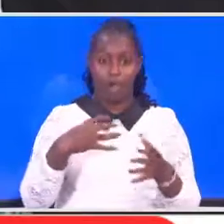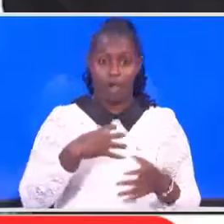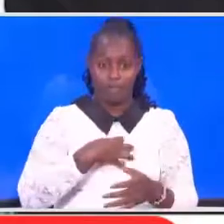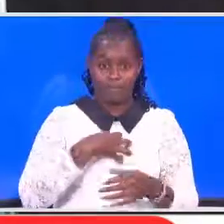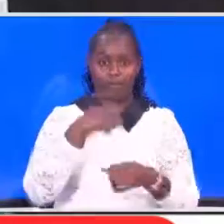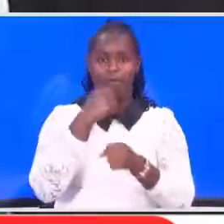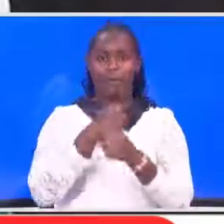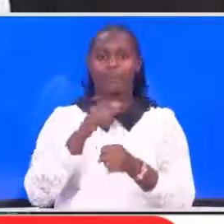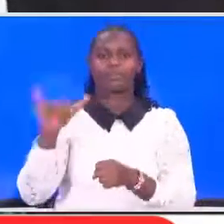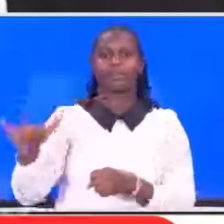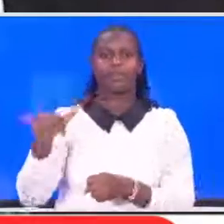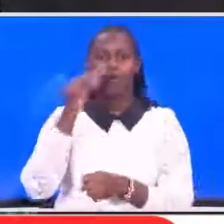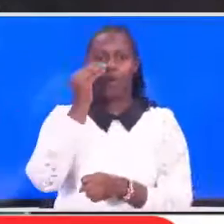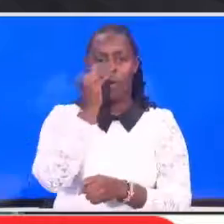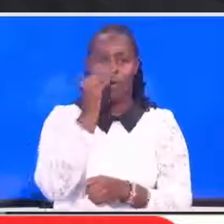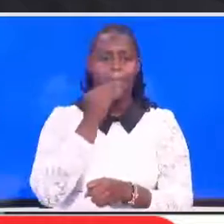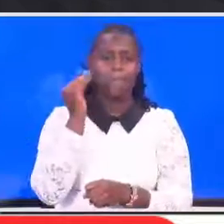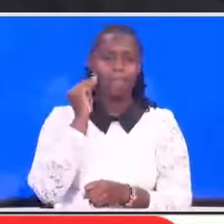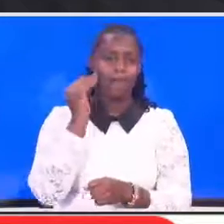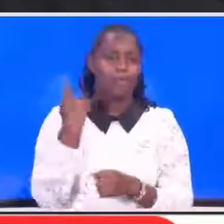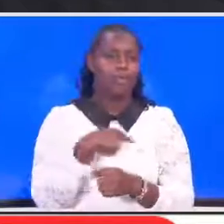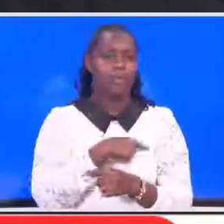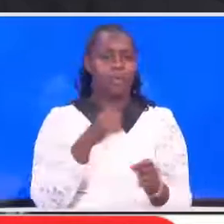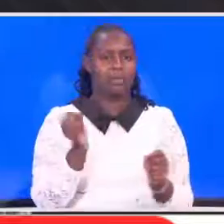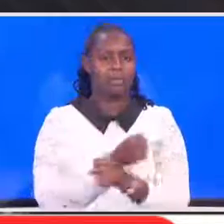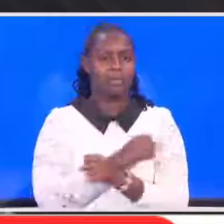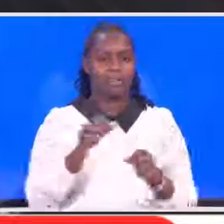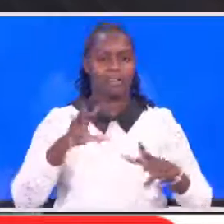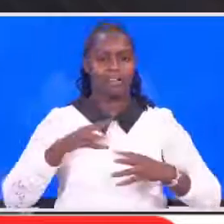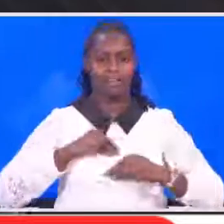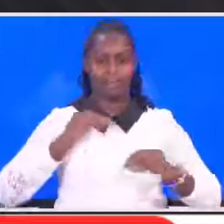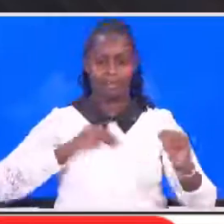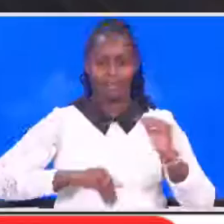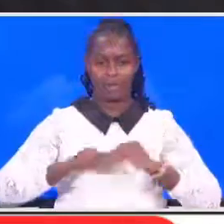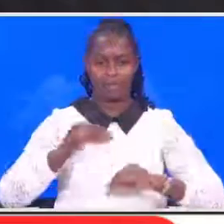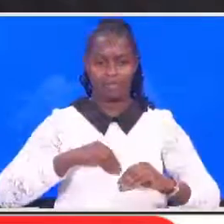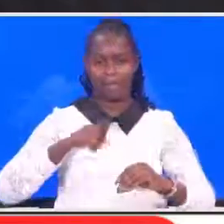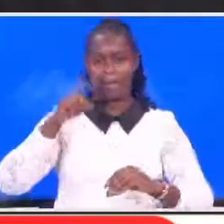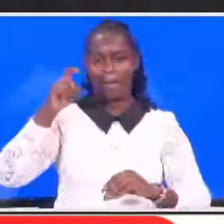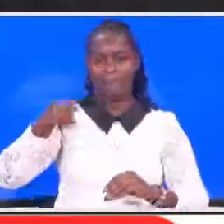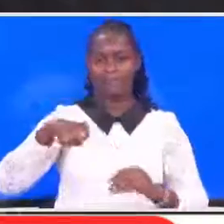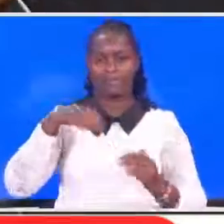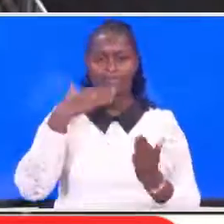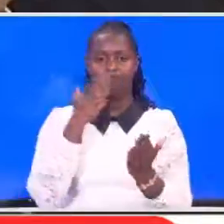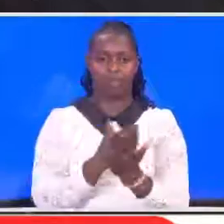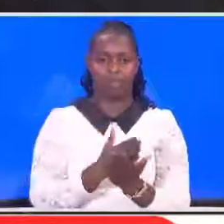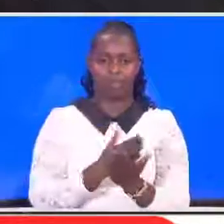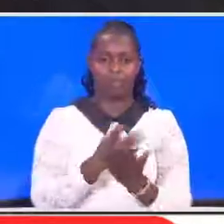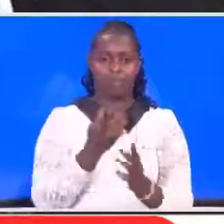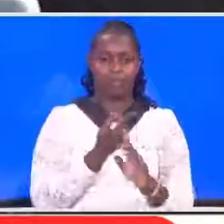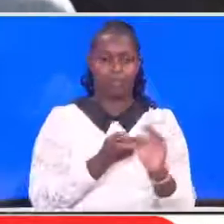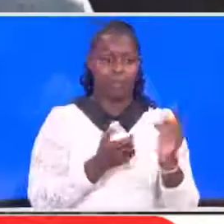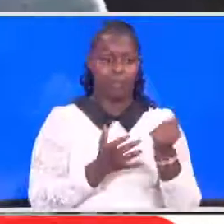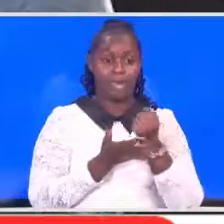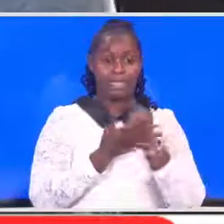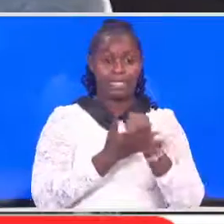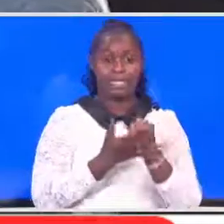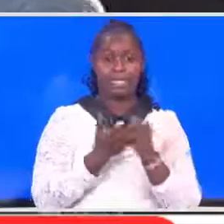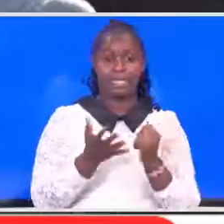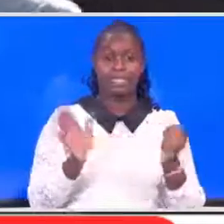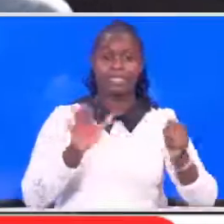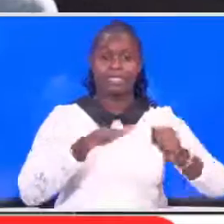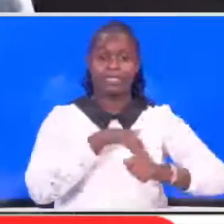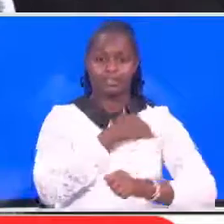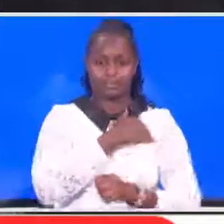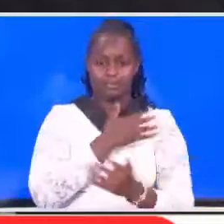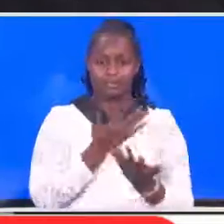We are not going to tolerate corruption in this country, and it has to stop. From assistant chief, from